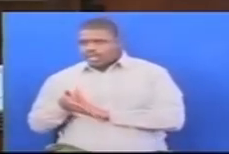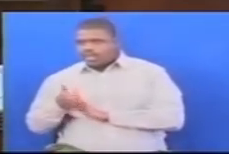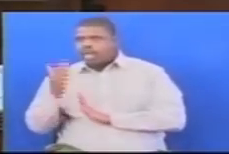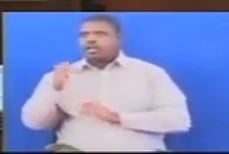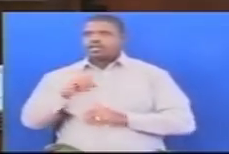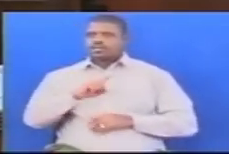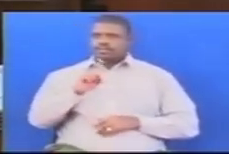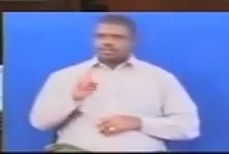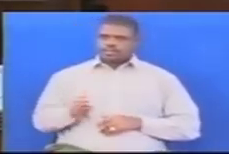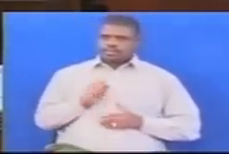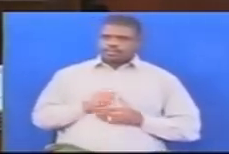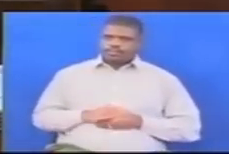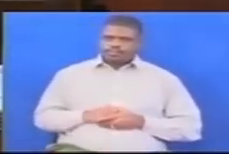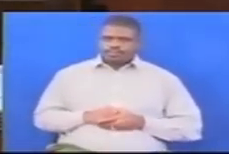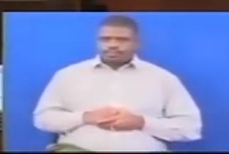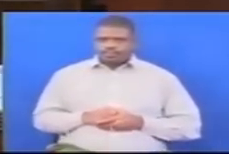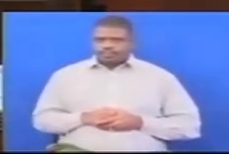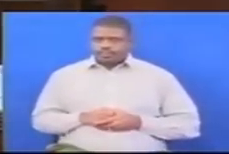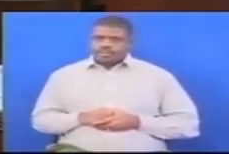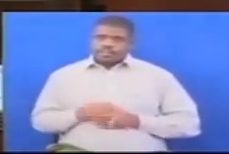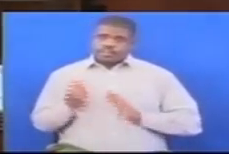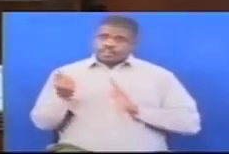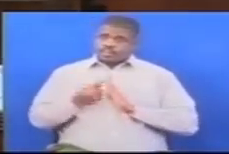Tarehe 5 hiyo serikali ikajibu